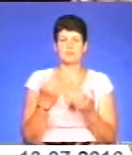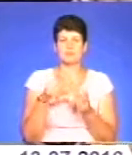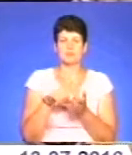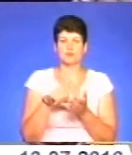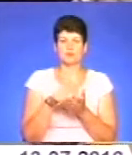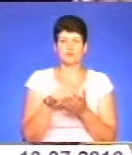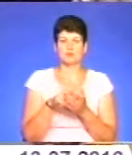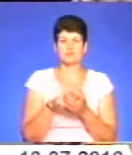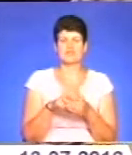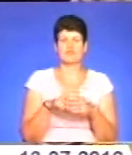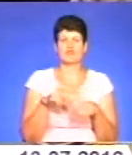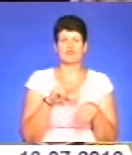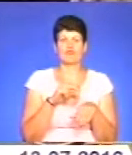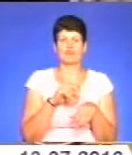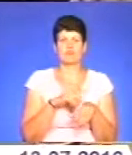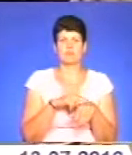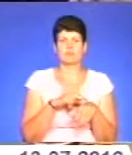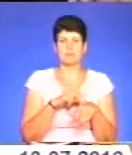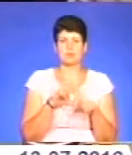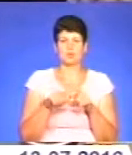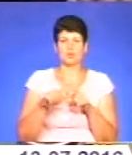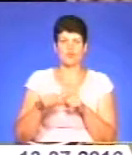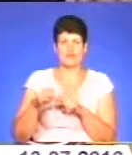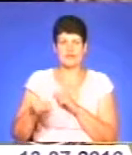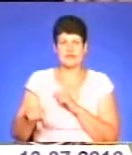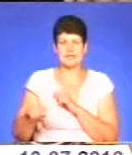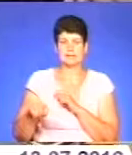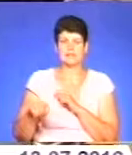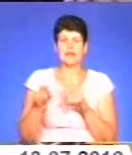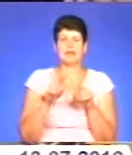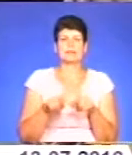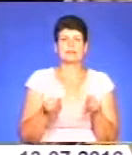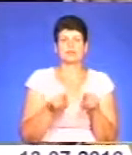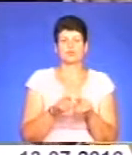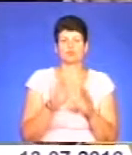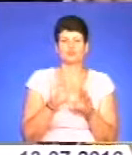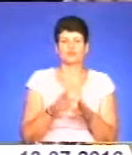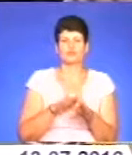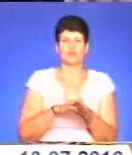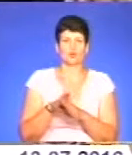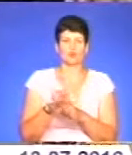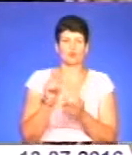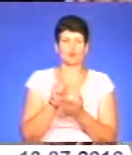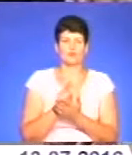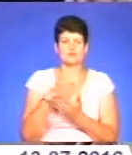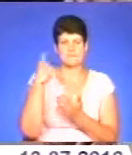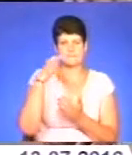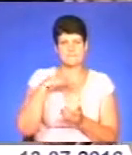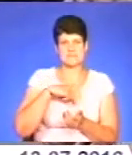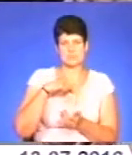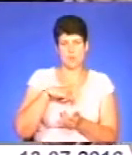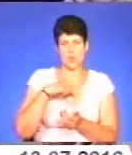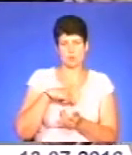думаю, в патрулюванні. І, ну, відповідно, також будемо виконувати обов'язки як психолога, тобто по